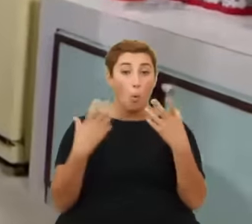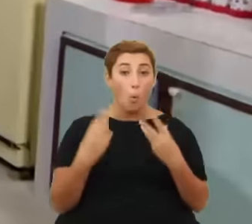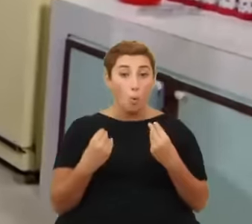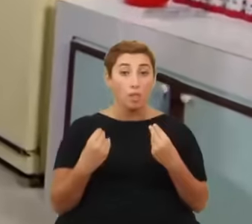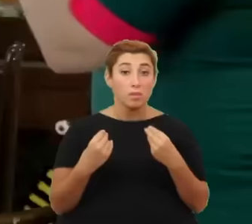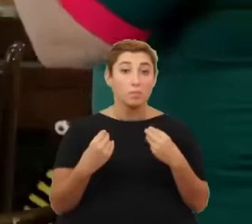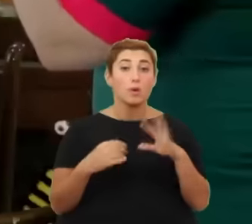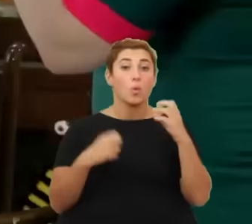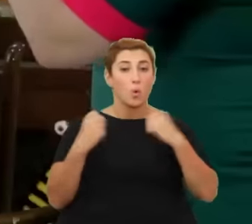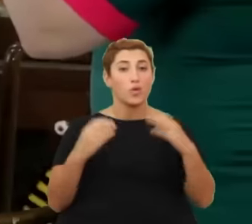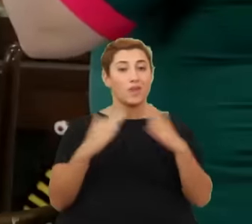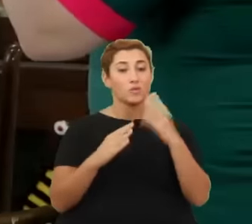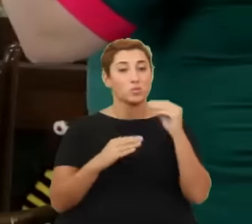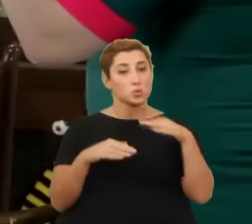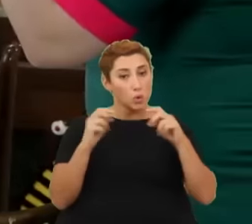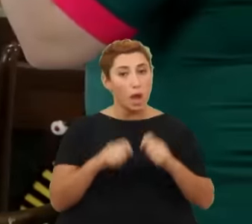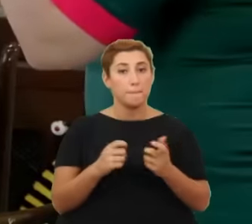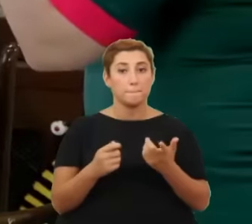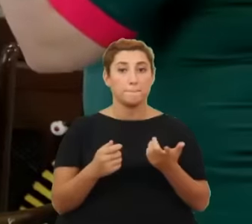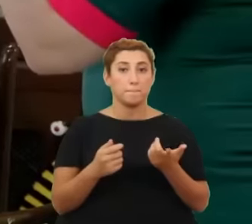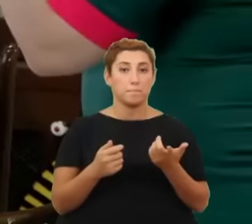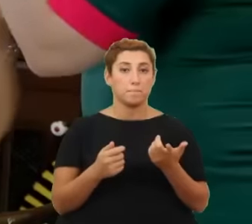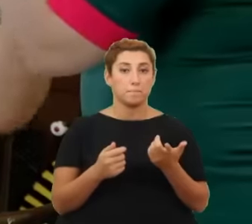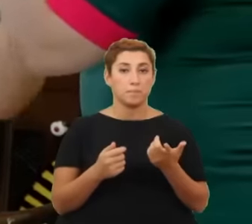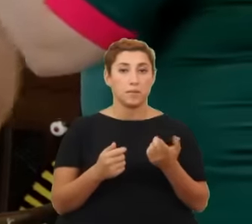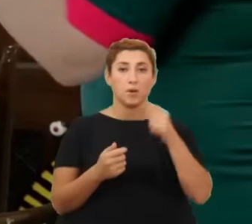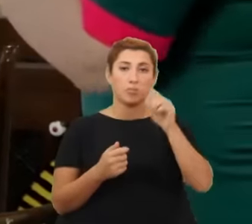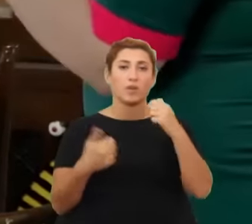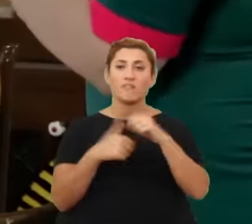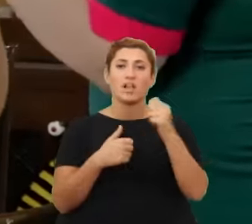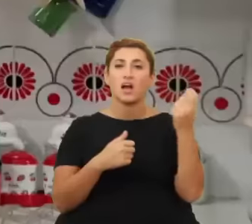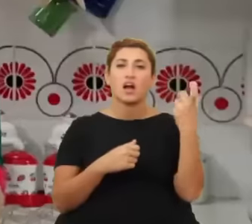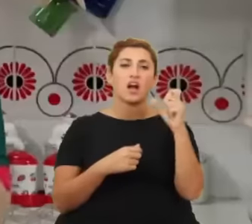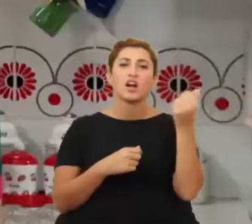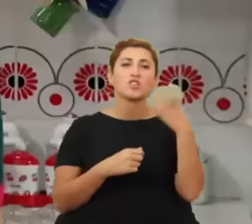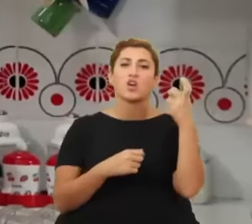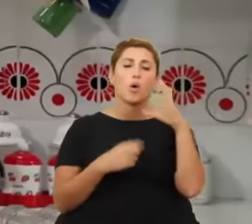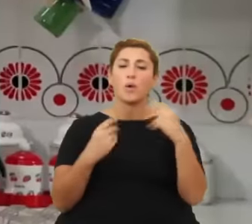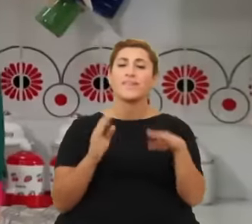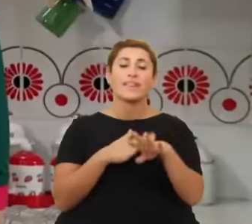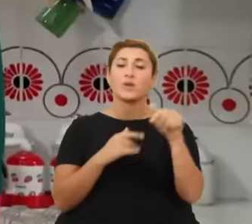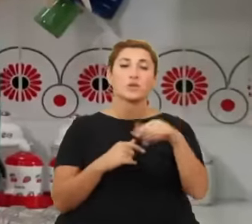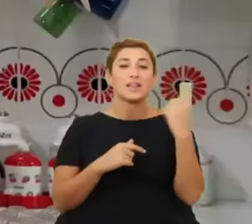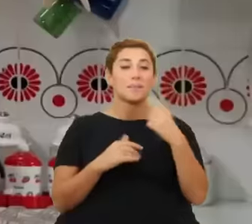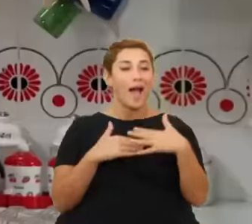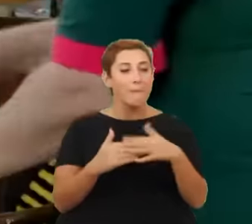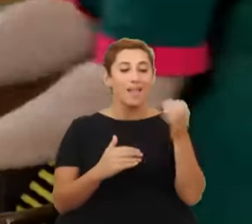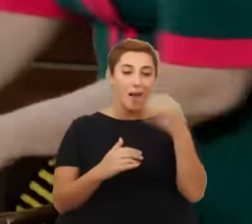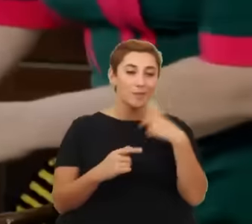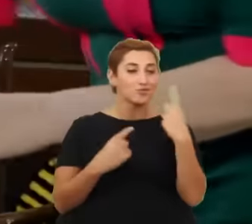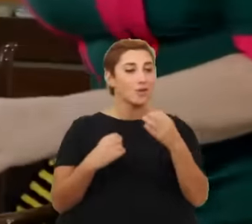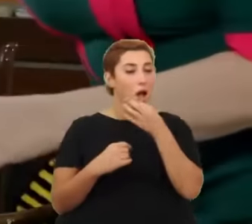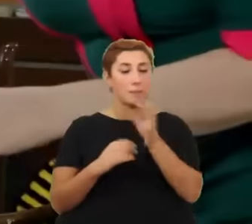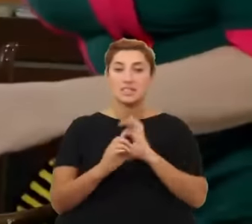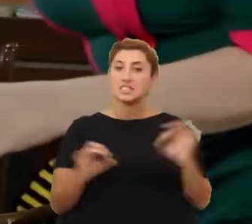hostes olacağına otur evde çocuk yap. Abi, hiç bunlar evlere geleli kaç ay oldu? Neden şöyle bir habilelik haberi, bir güzel